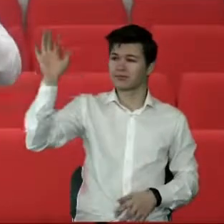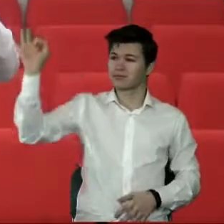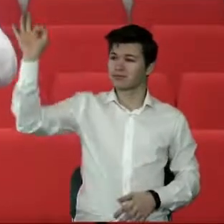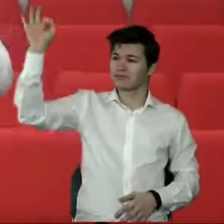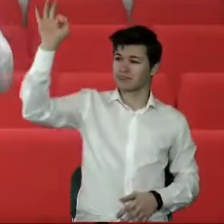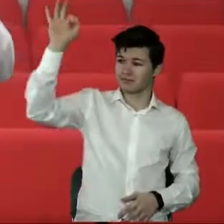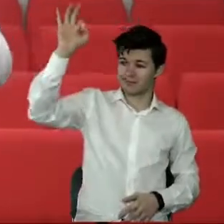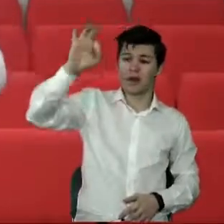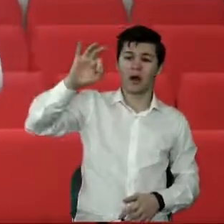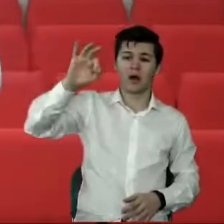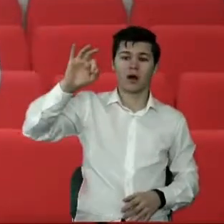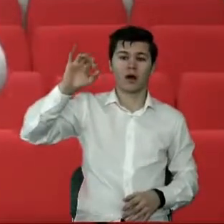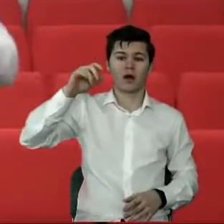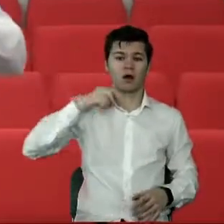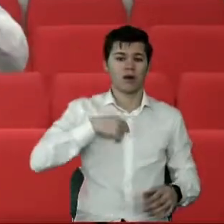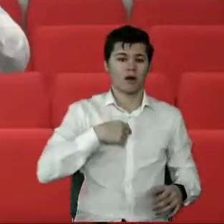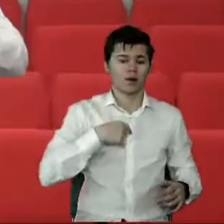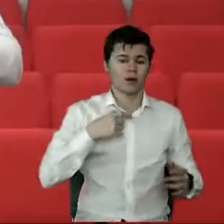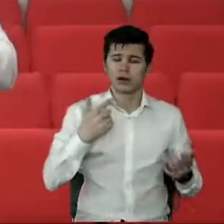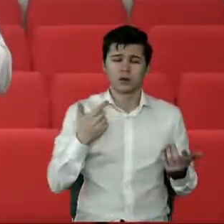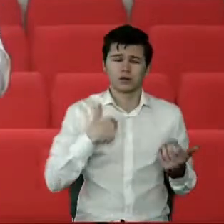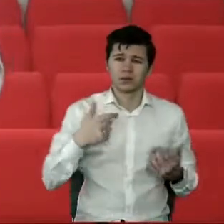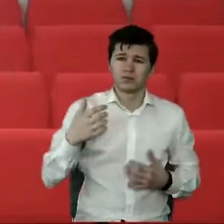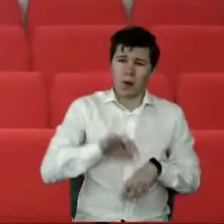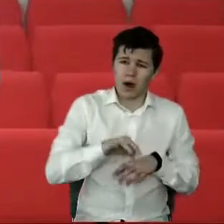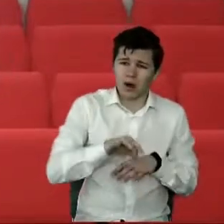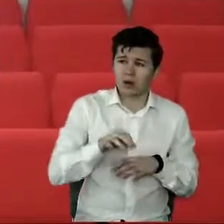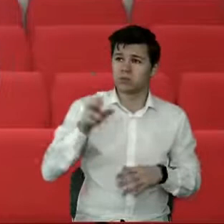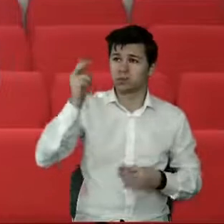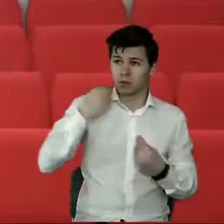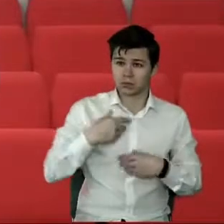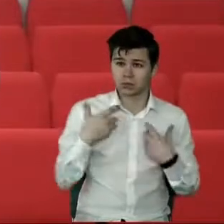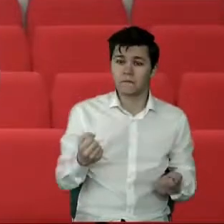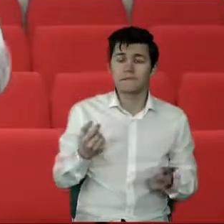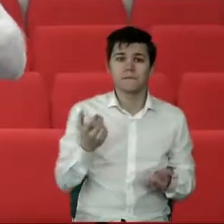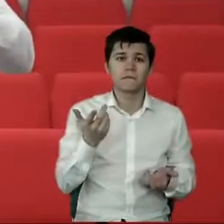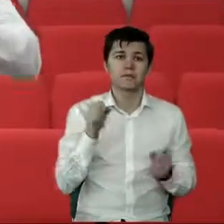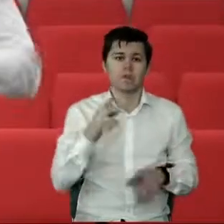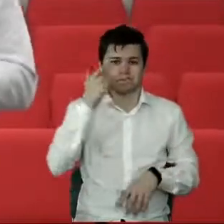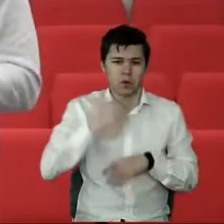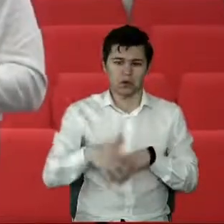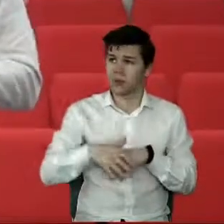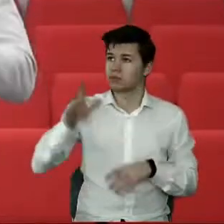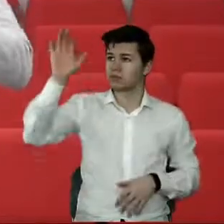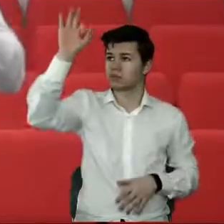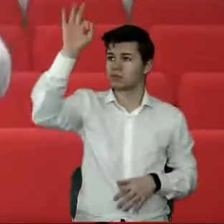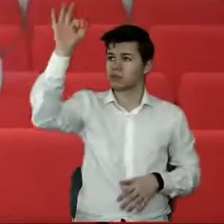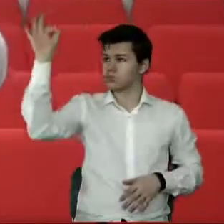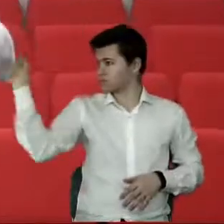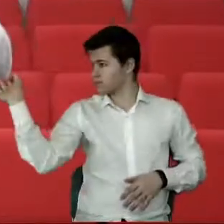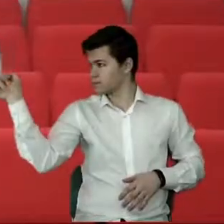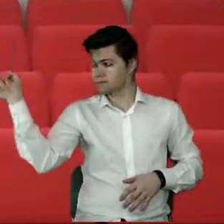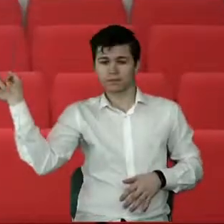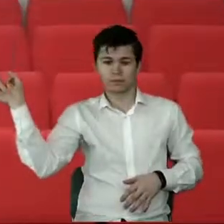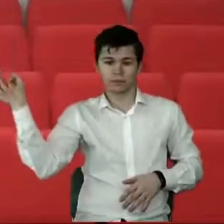нему приходили послы из Вавилона и спрашивать о сём знамении, так написано. Они заметили это. Люди по всей